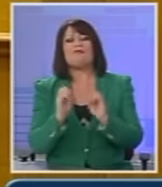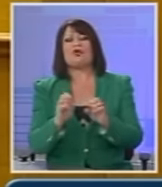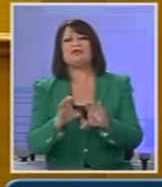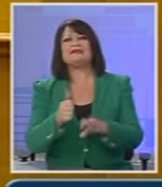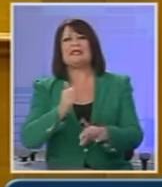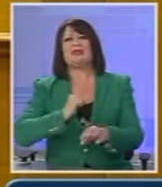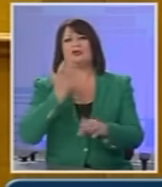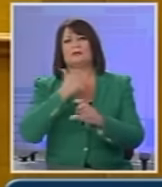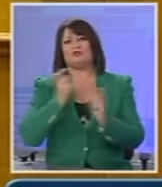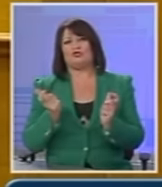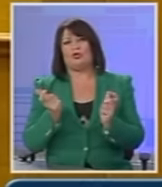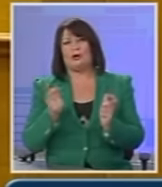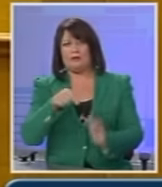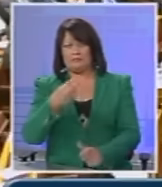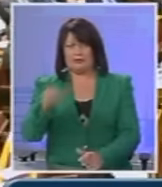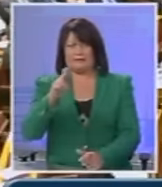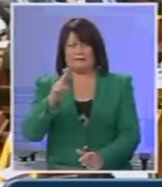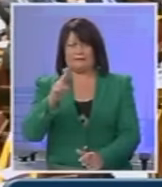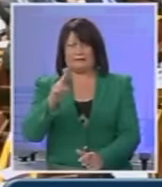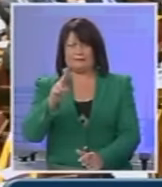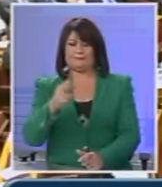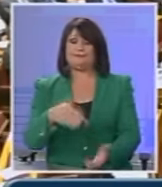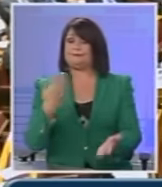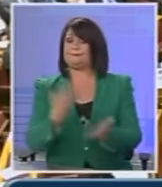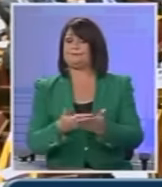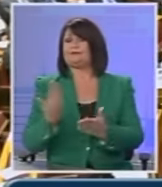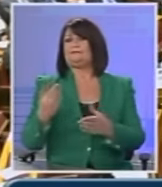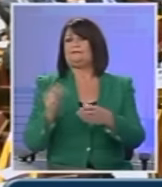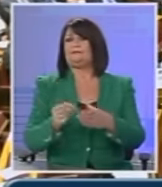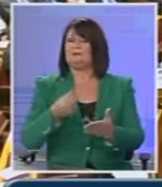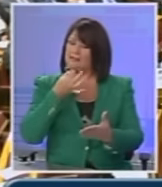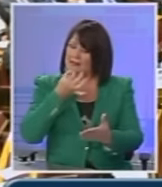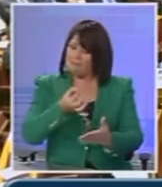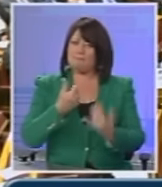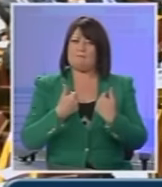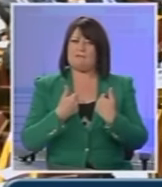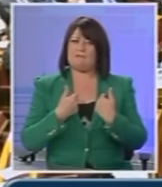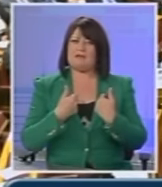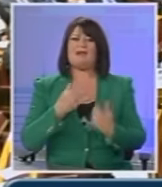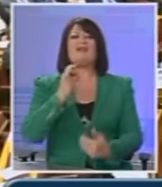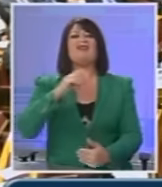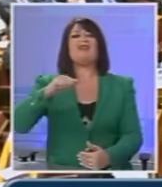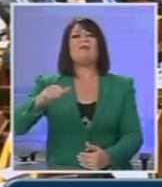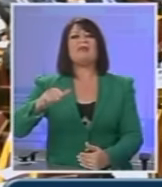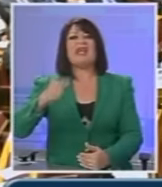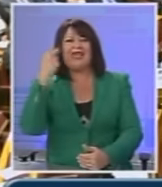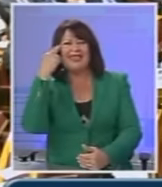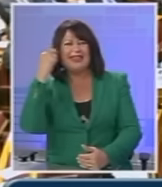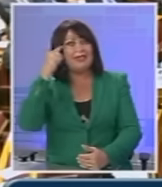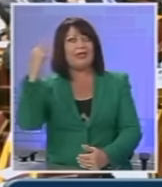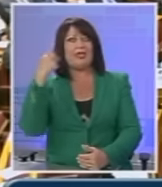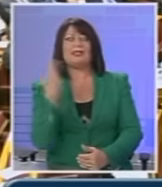εκπαίδευση. Που δηλαδή και αυτό αυξήθηκε. Σας αποδείξαμε προεκλογικά ότι η επιβολή του φόρου αυτού είναι έμπνευση δική